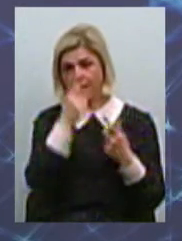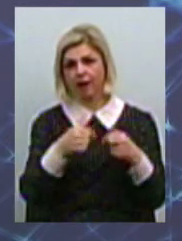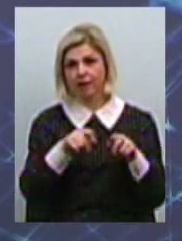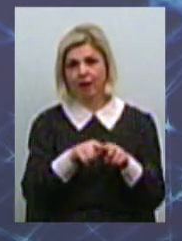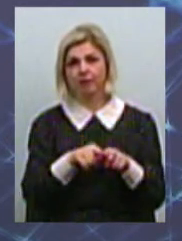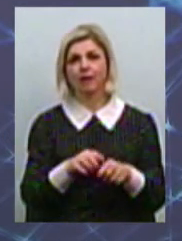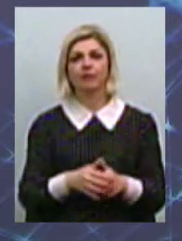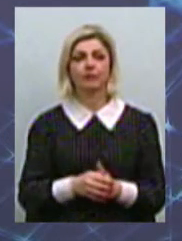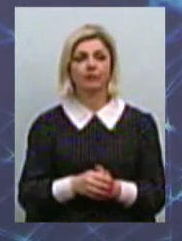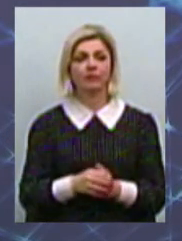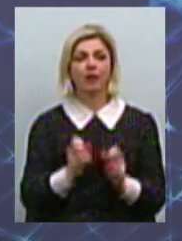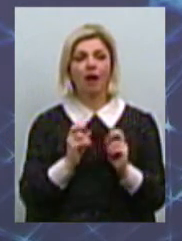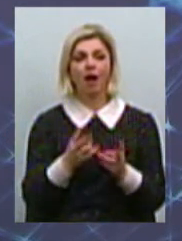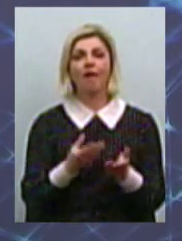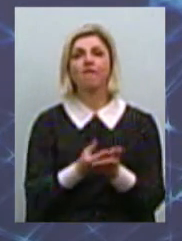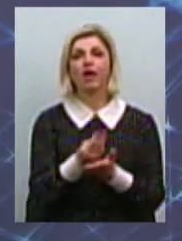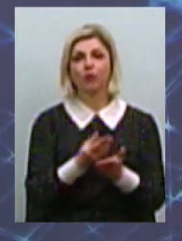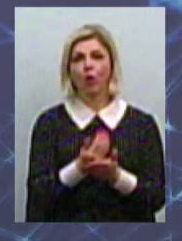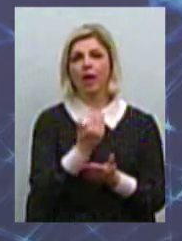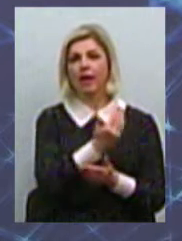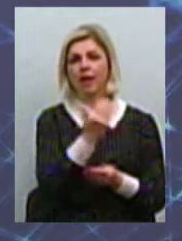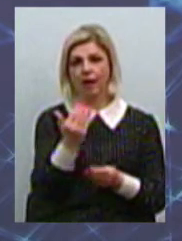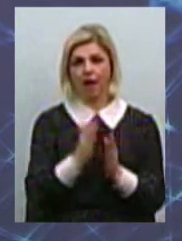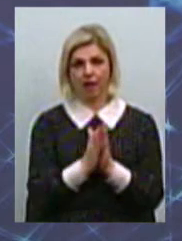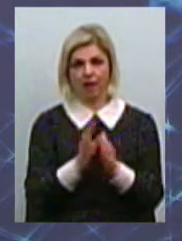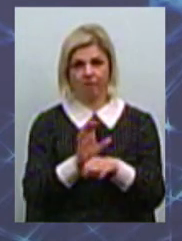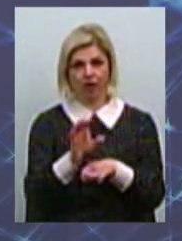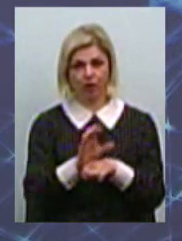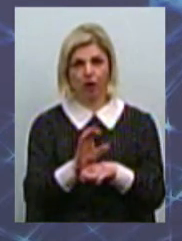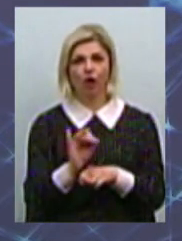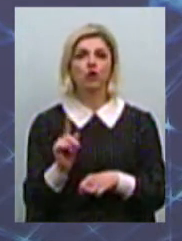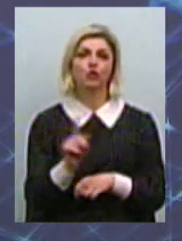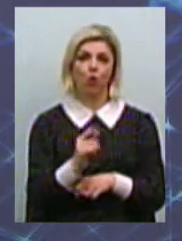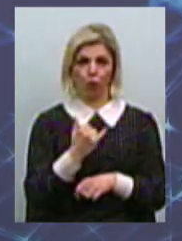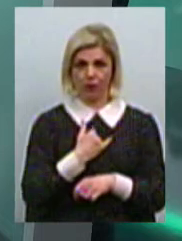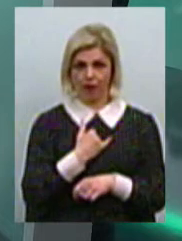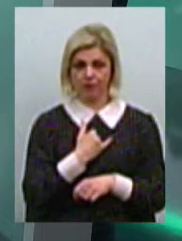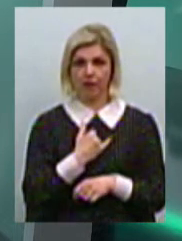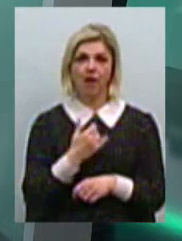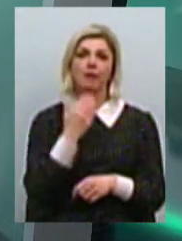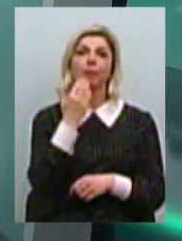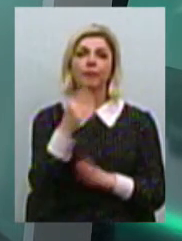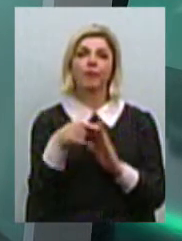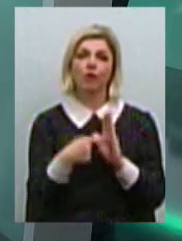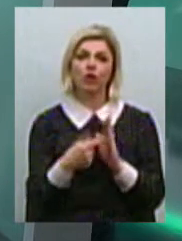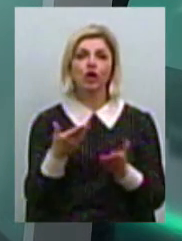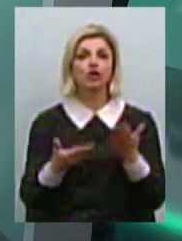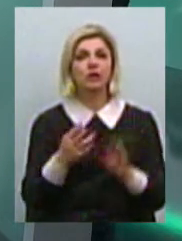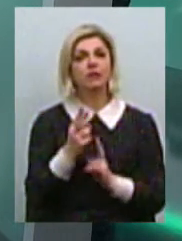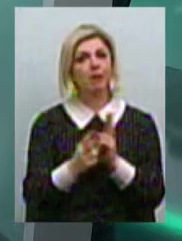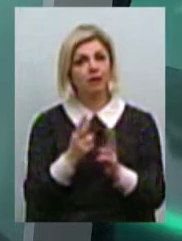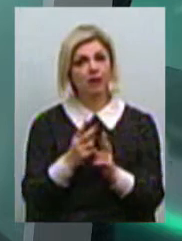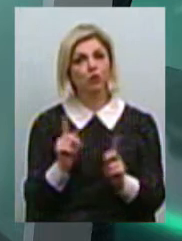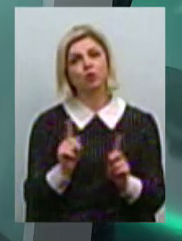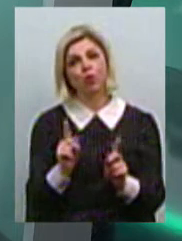північному сусіді, як фінансуються їх книговидання, і що було у нас. Чи змінилося щось у ставленні